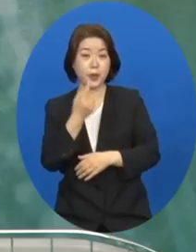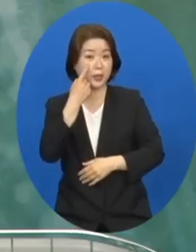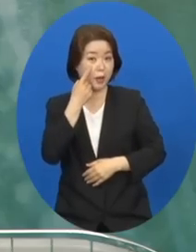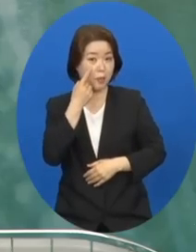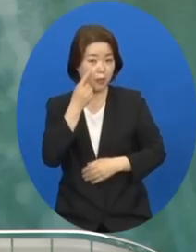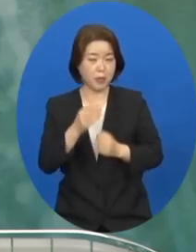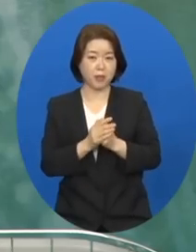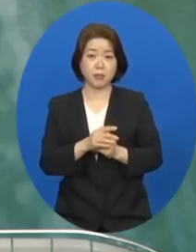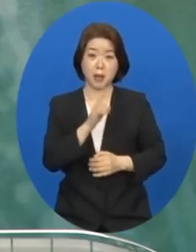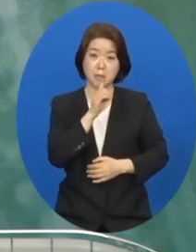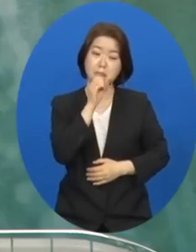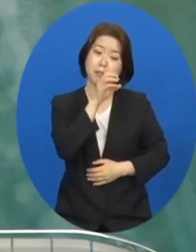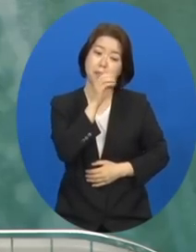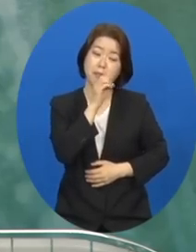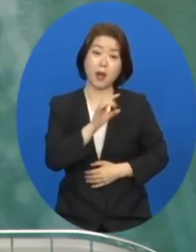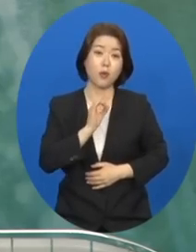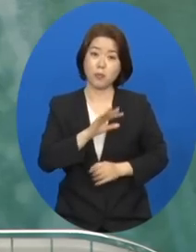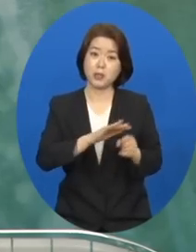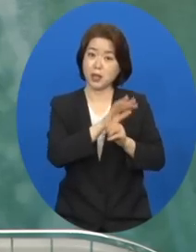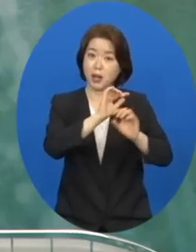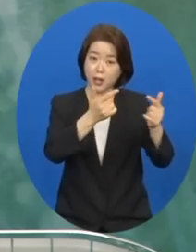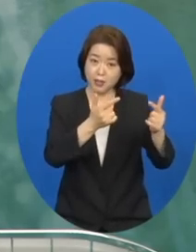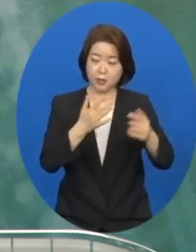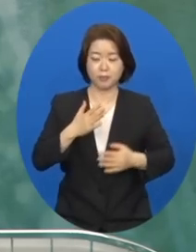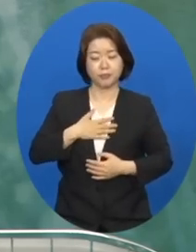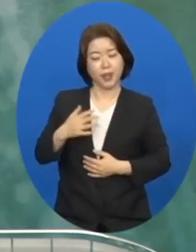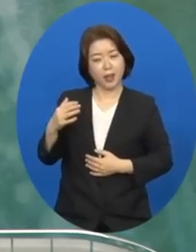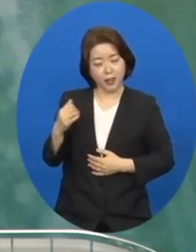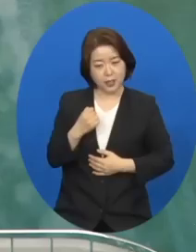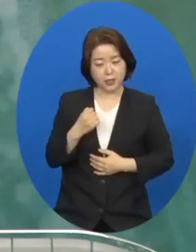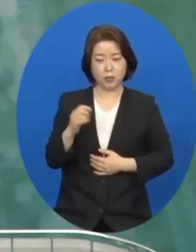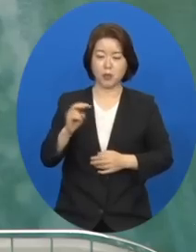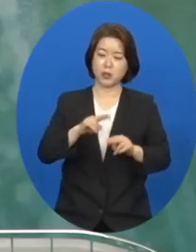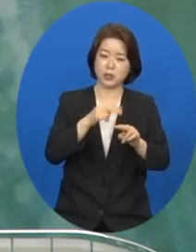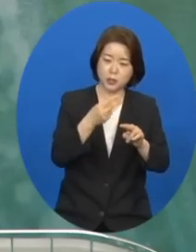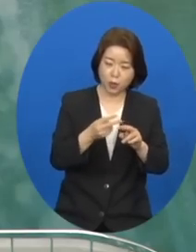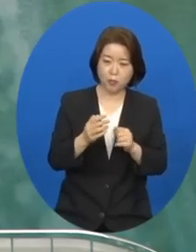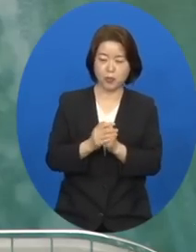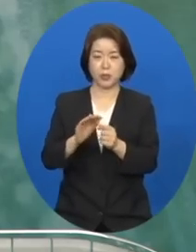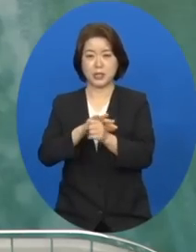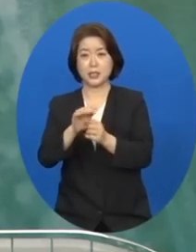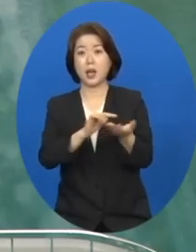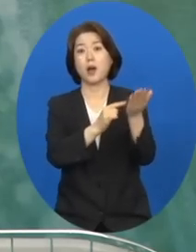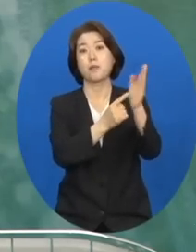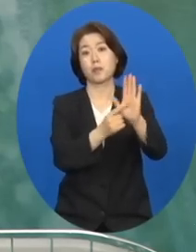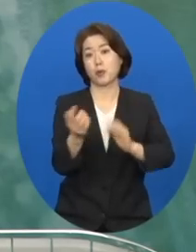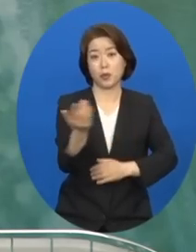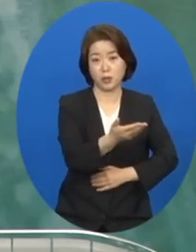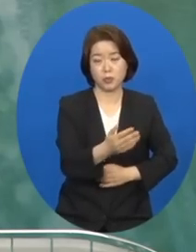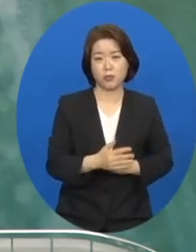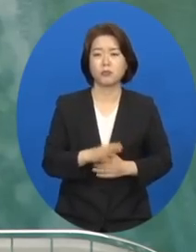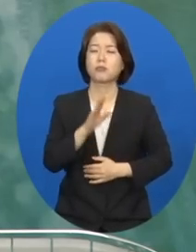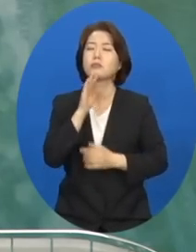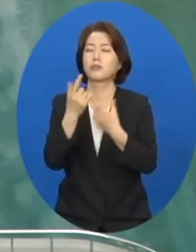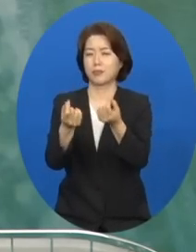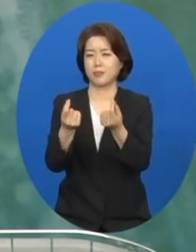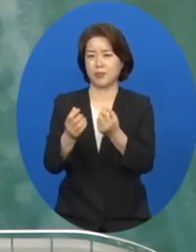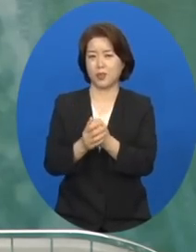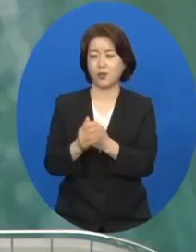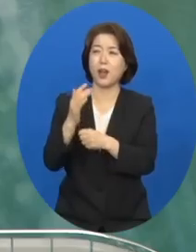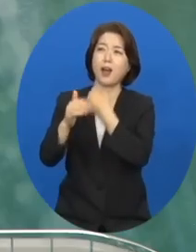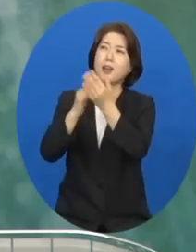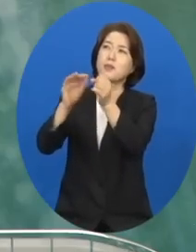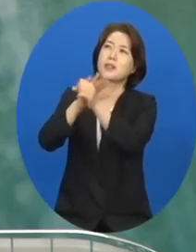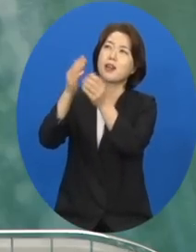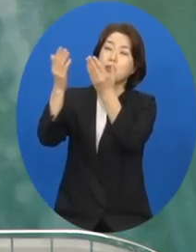말로만 사랑하지 않죠 다진 것으로 선물로 사랑을 표현합니다 마찬가지요 하나님 사랑합니다